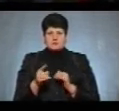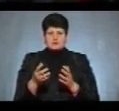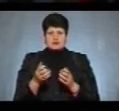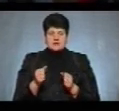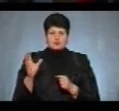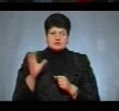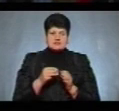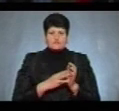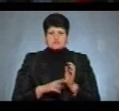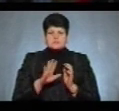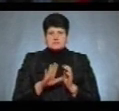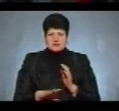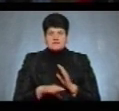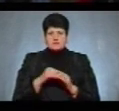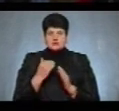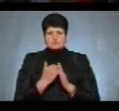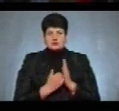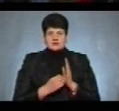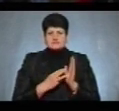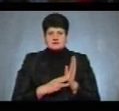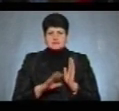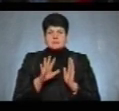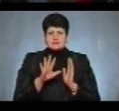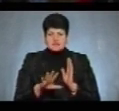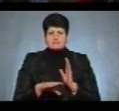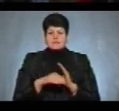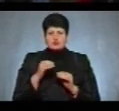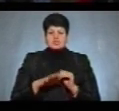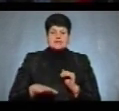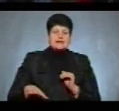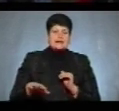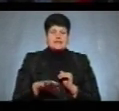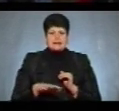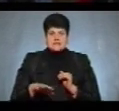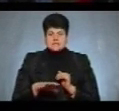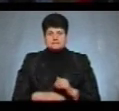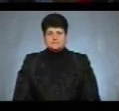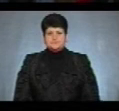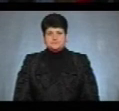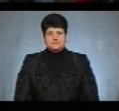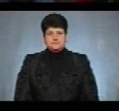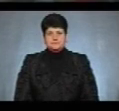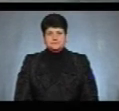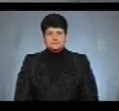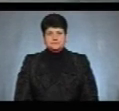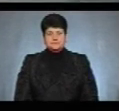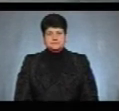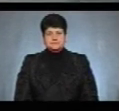усі 85 виборчих протоколів з 85 виборчих дільниць. Богдана Сарабун, Андрій Бодак, новини.